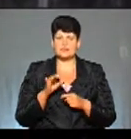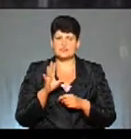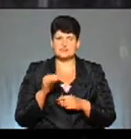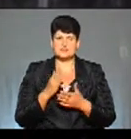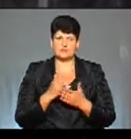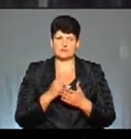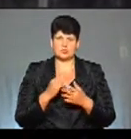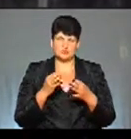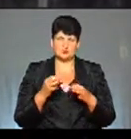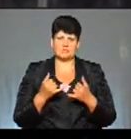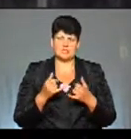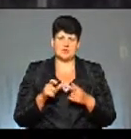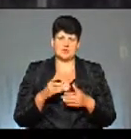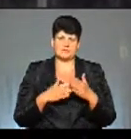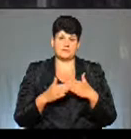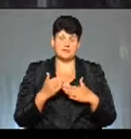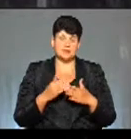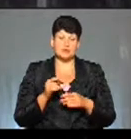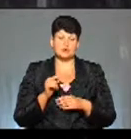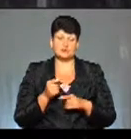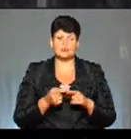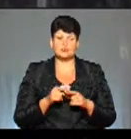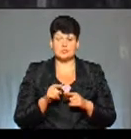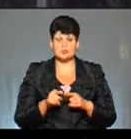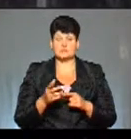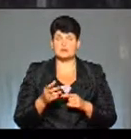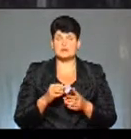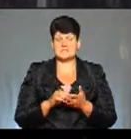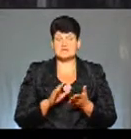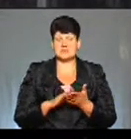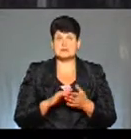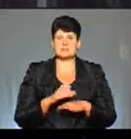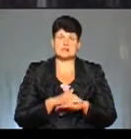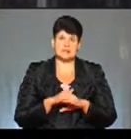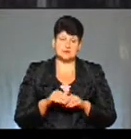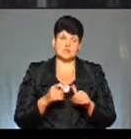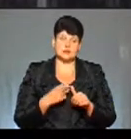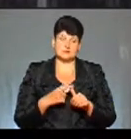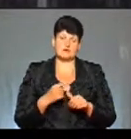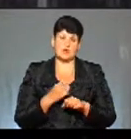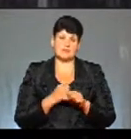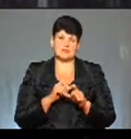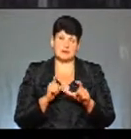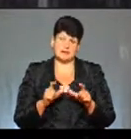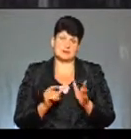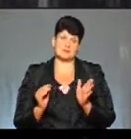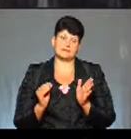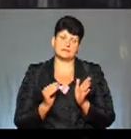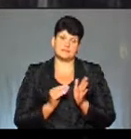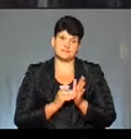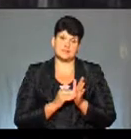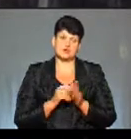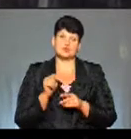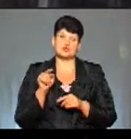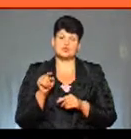людей з інвалідністю. Тому в даному разі ми записуємо адресу, назву аптеки і просто ставимо позначку, що